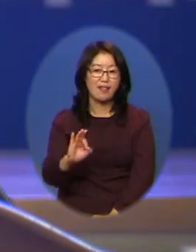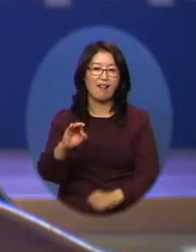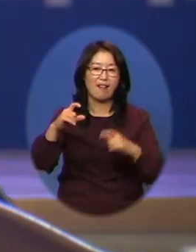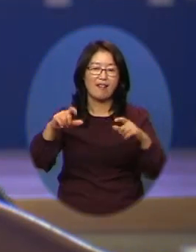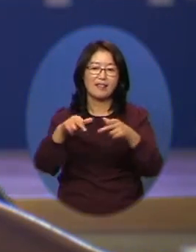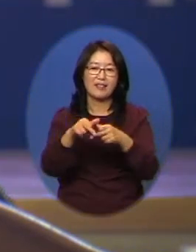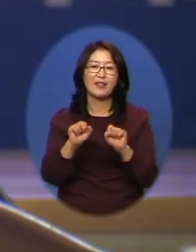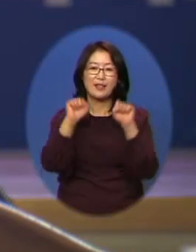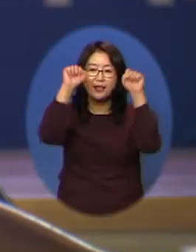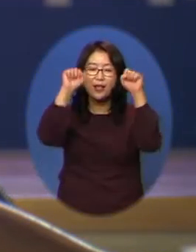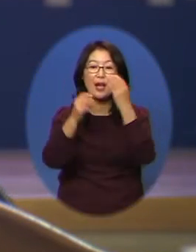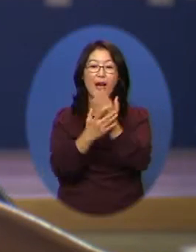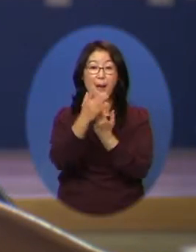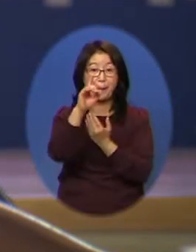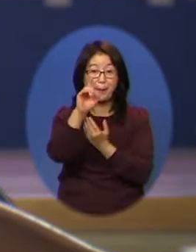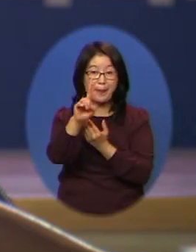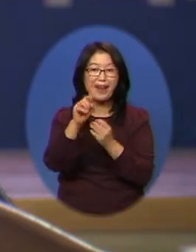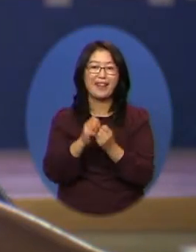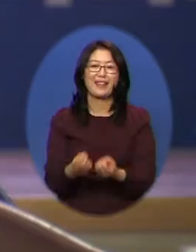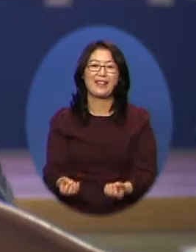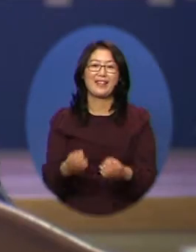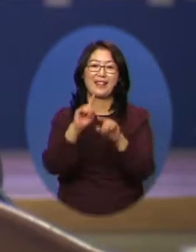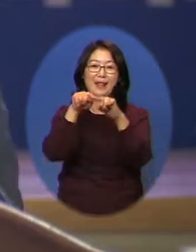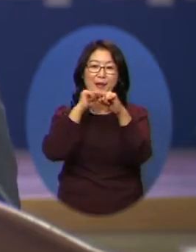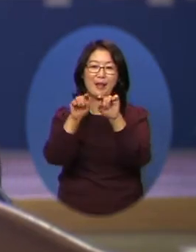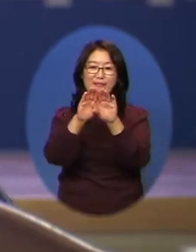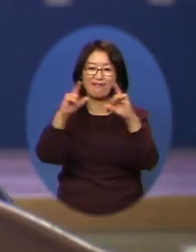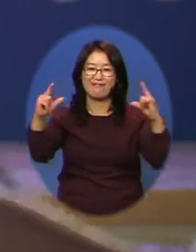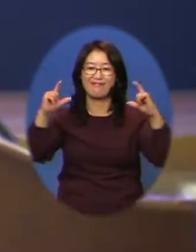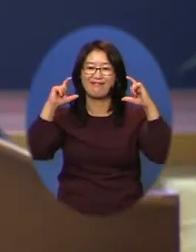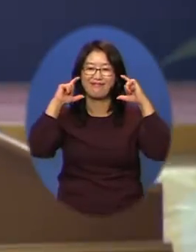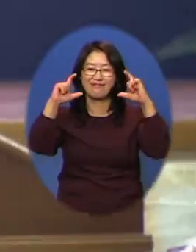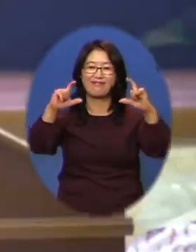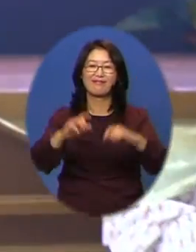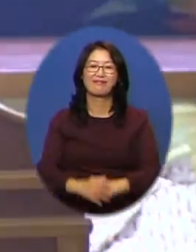장애인체육 한마당대회 개회를 선언합니다.